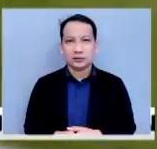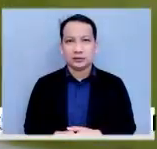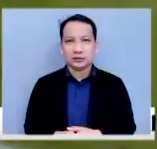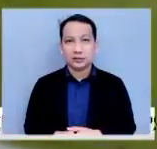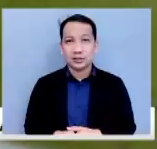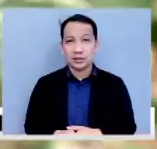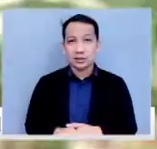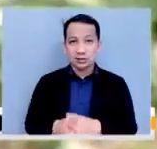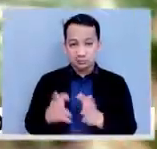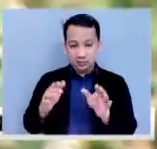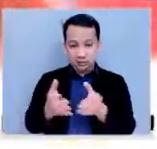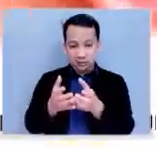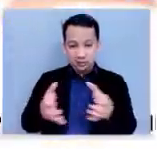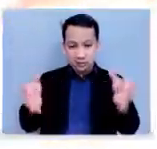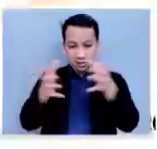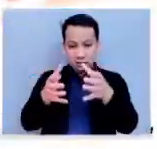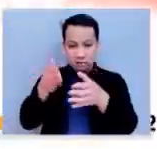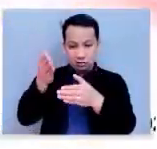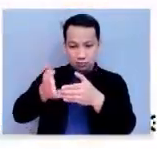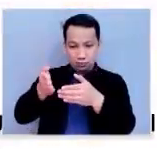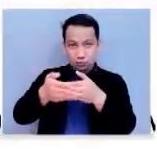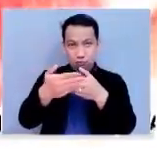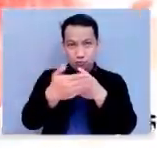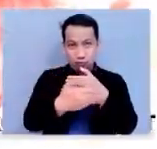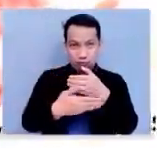paghihiwa ng pakwan.